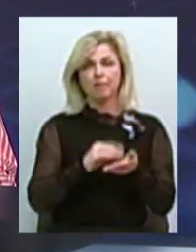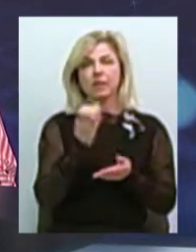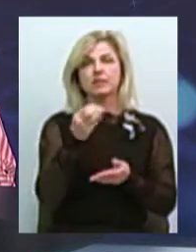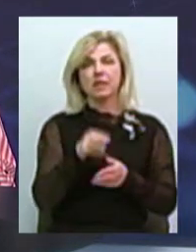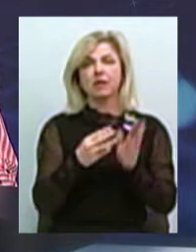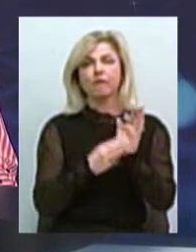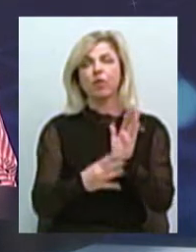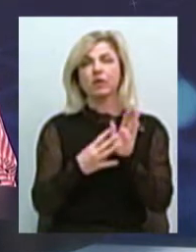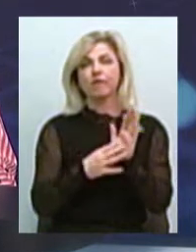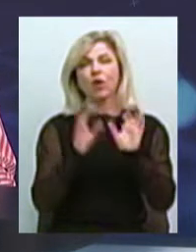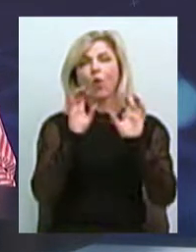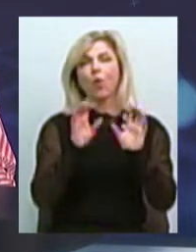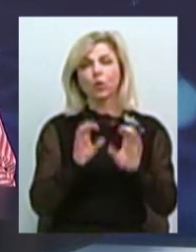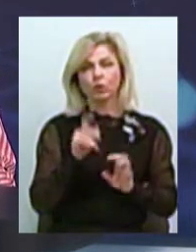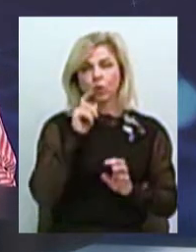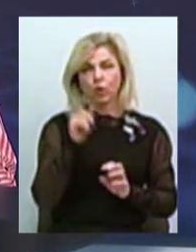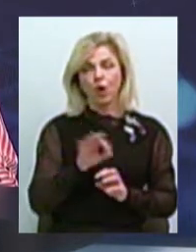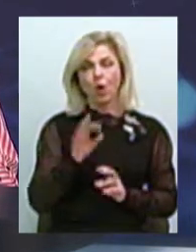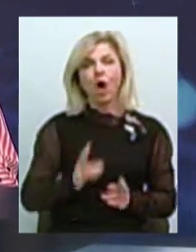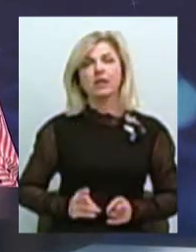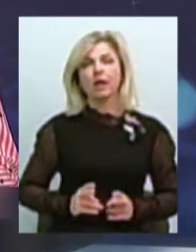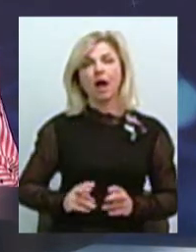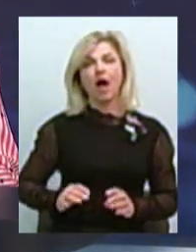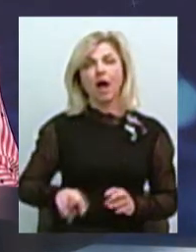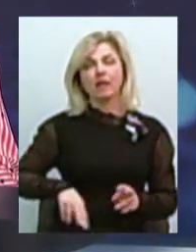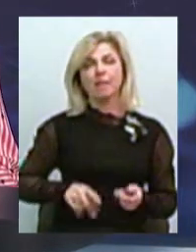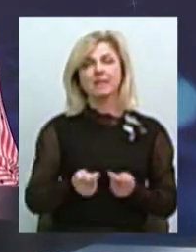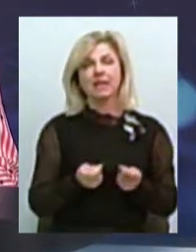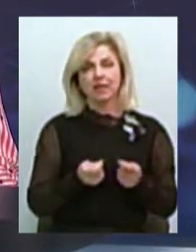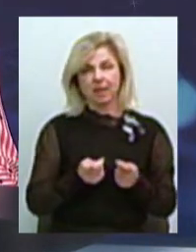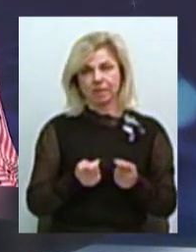89 Кодексу України про адміністративні правопорушення.